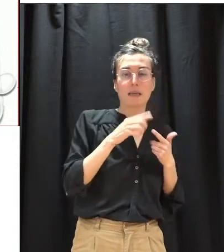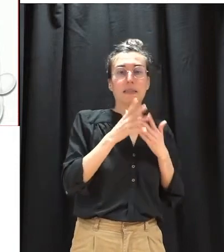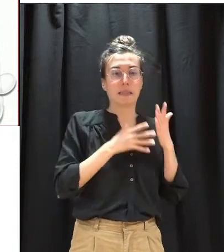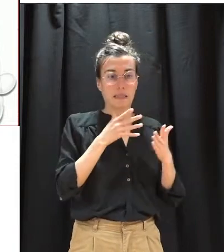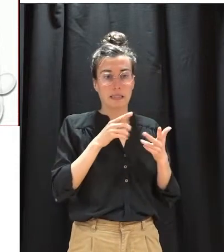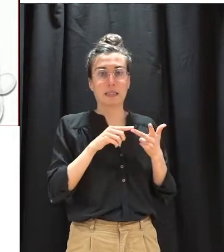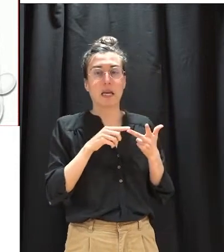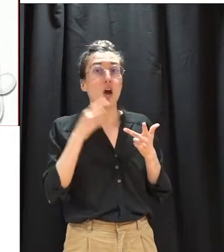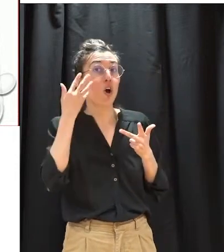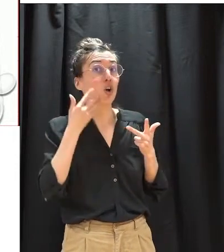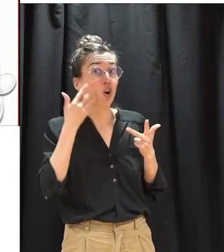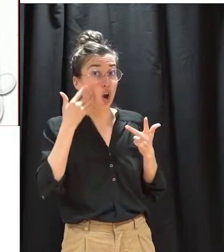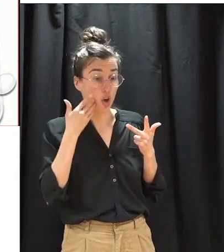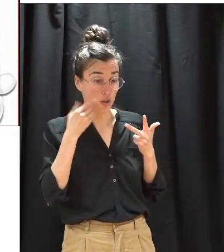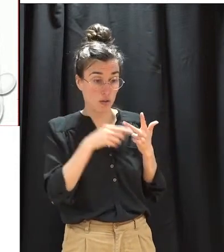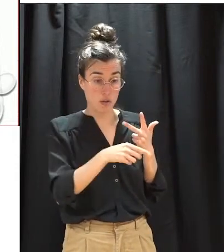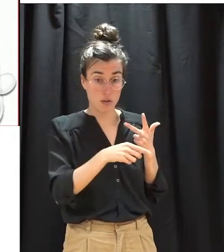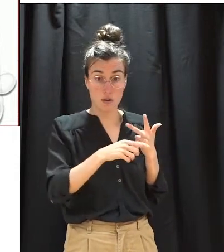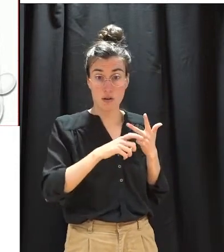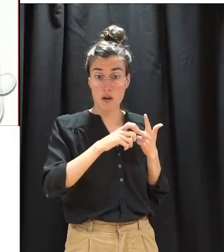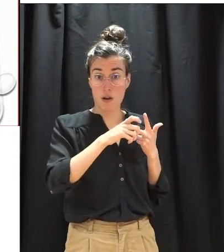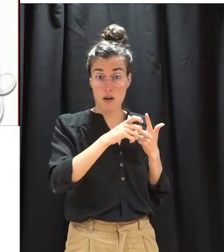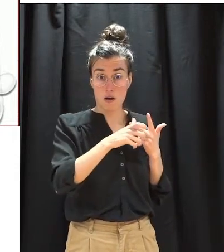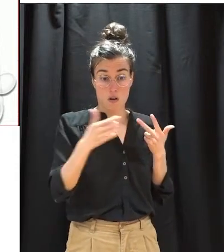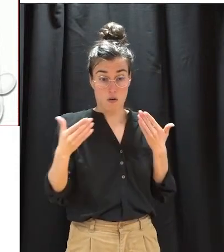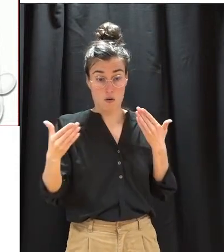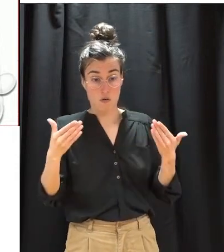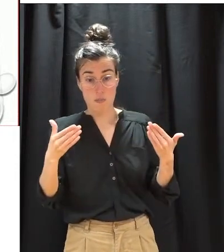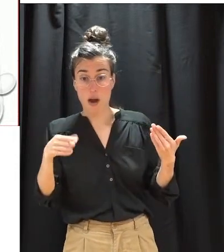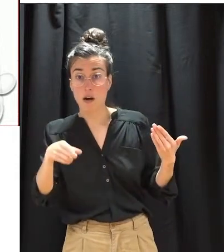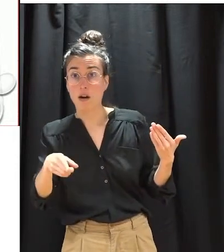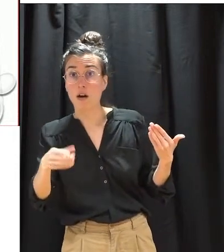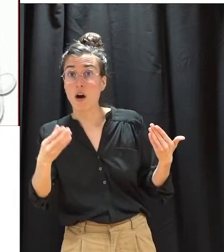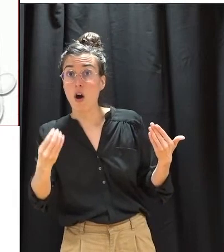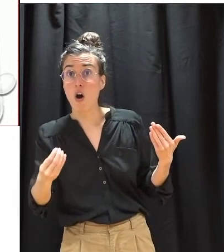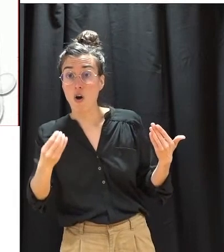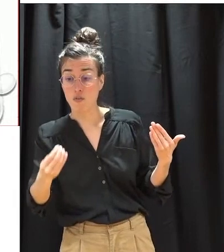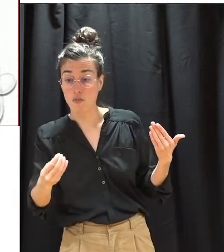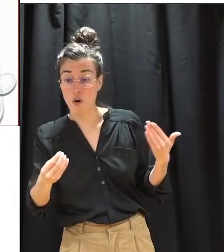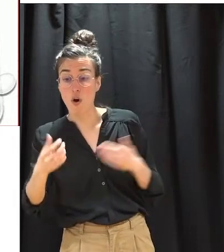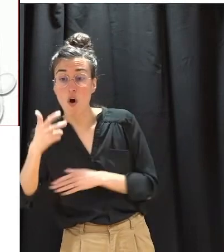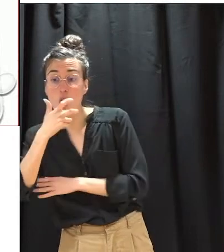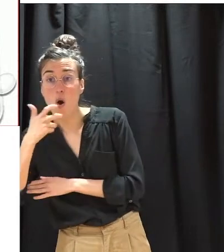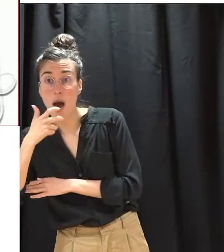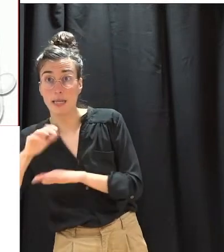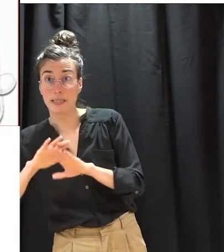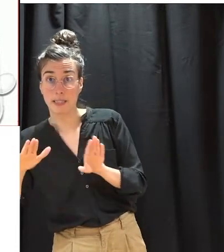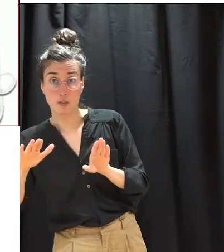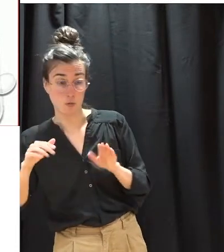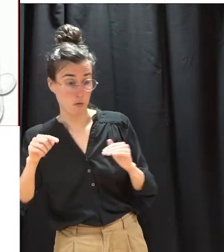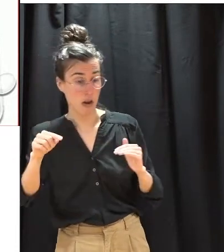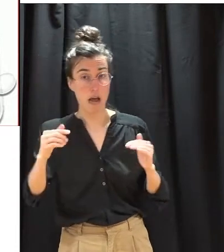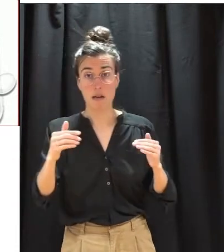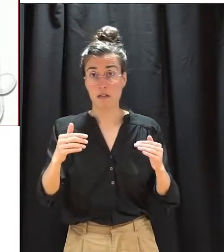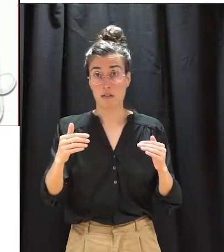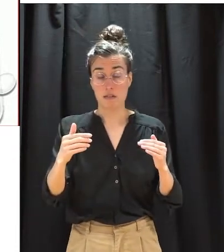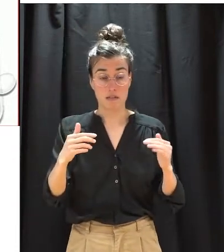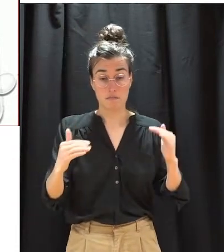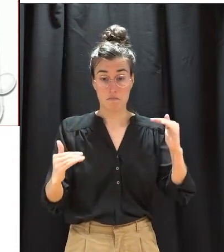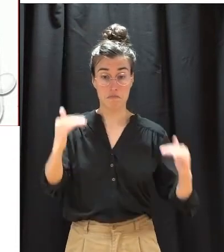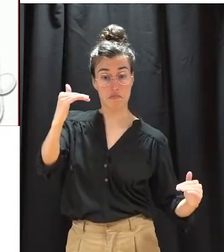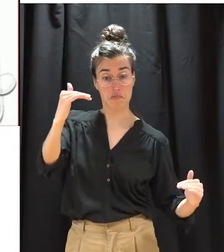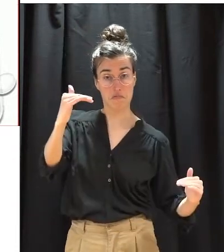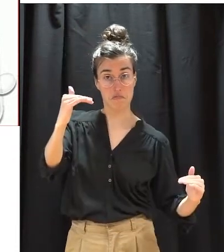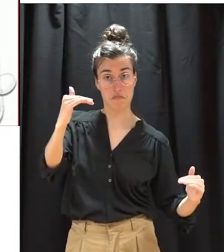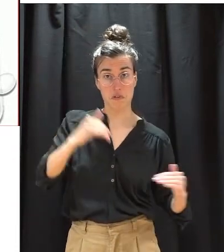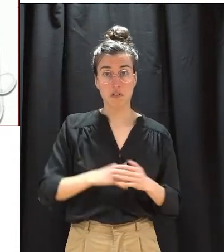des performances en mémoire de travail moindres qu'une personne qui aura fait le choix d'une communication orale exclusive. On note aussi, comme pour le